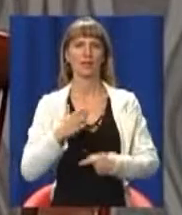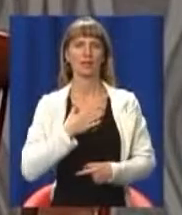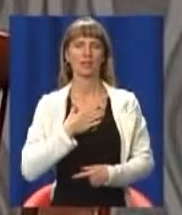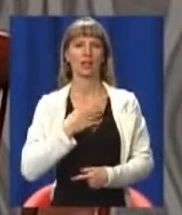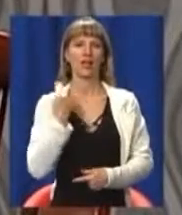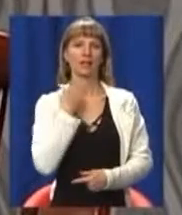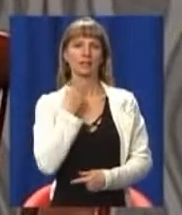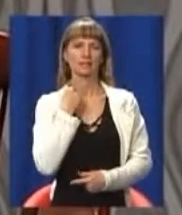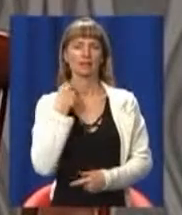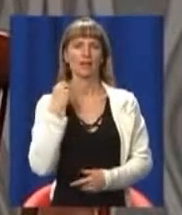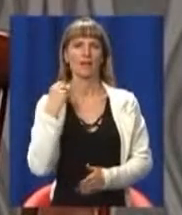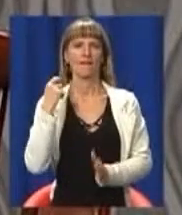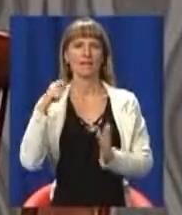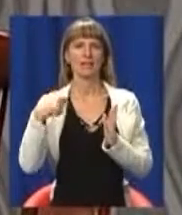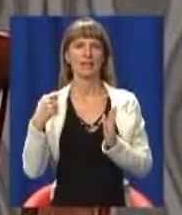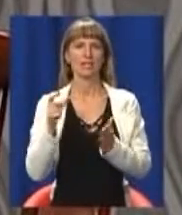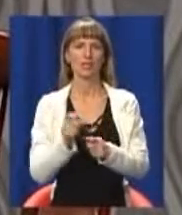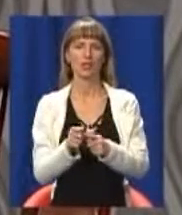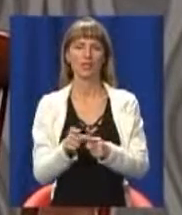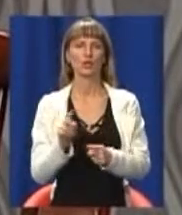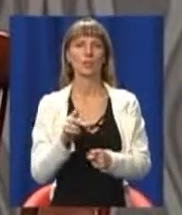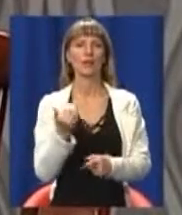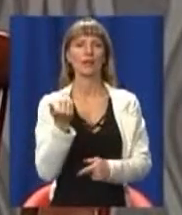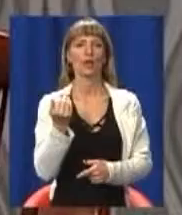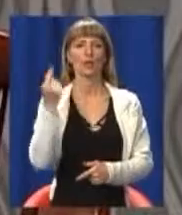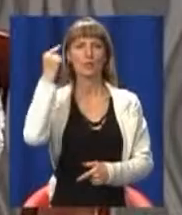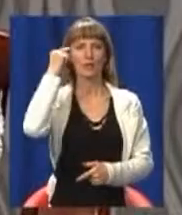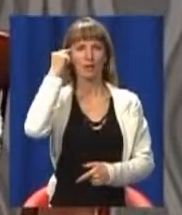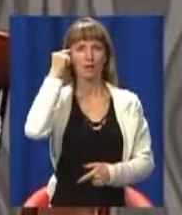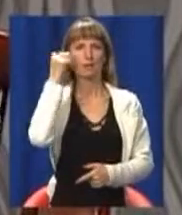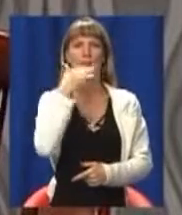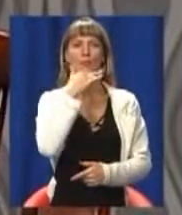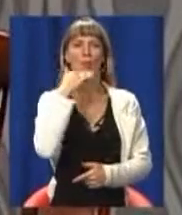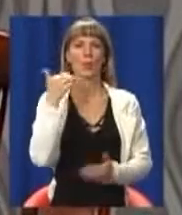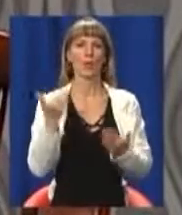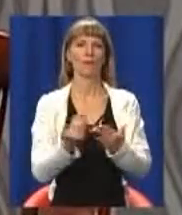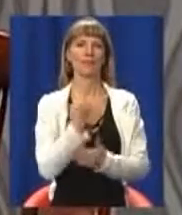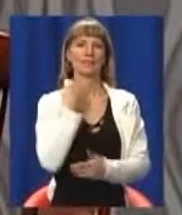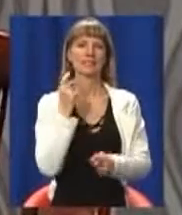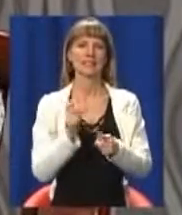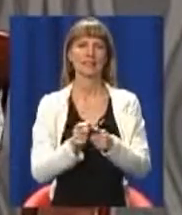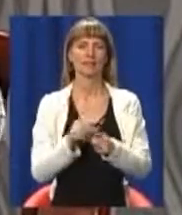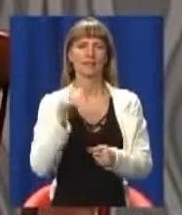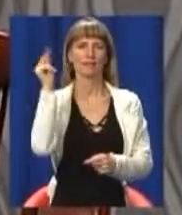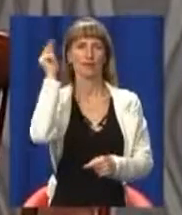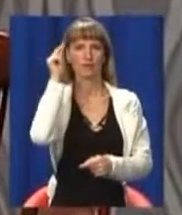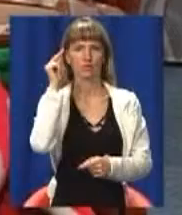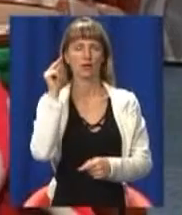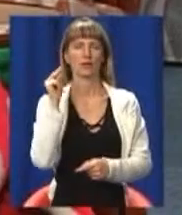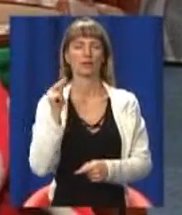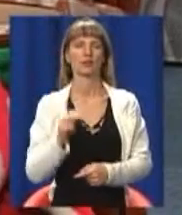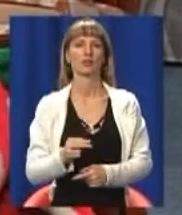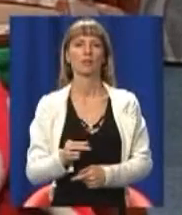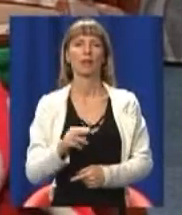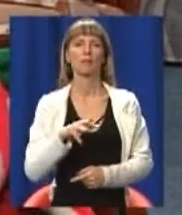нашого англійського відеословнику. Для того, аби дізнаватися багато нових англійських слів і вивчати, звичайно, їх.